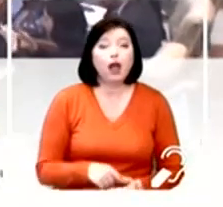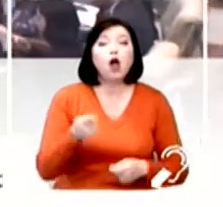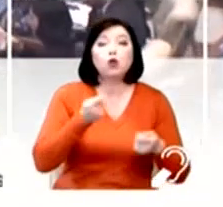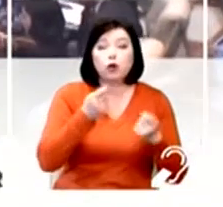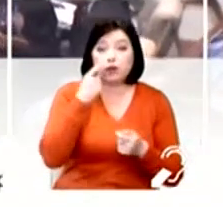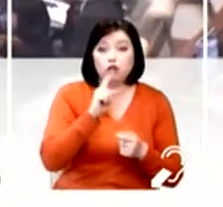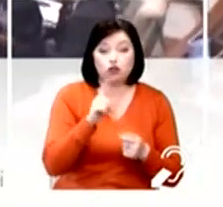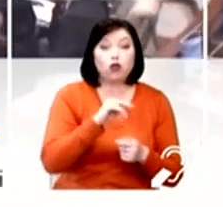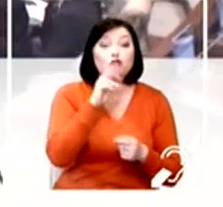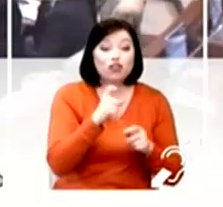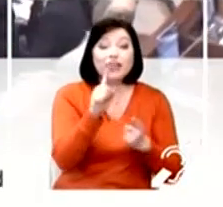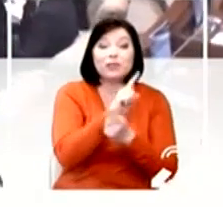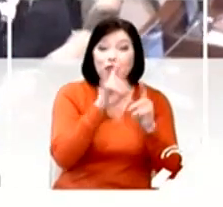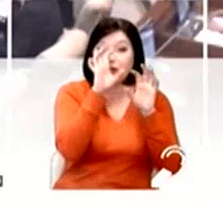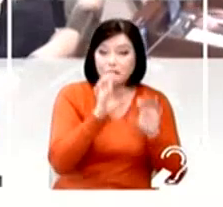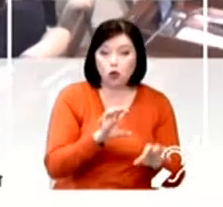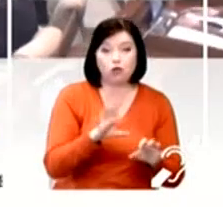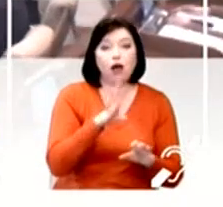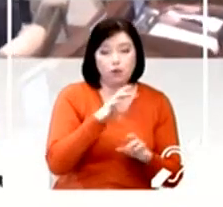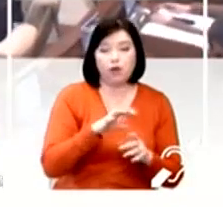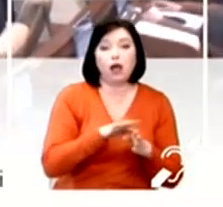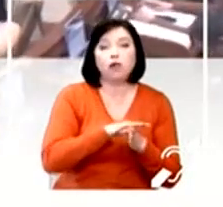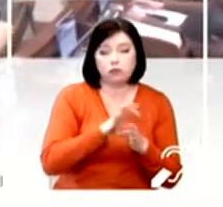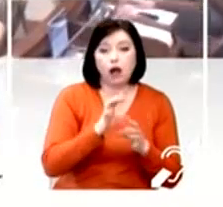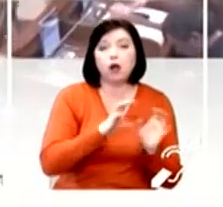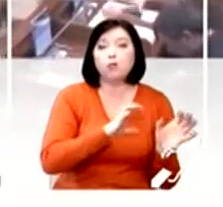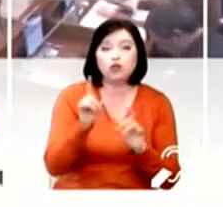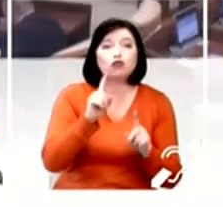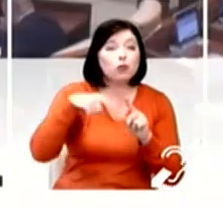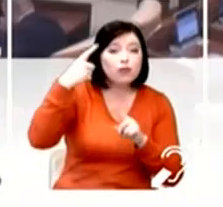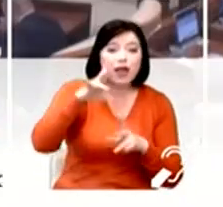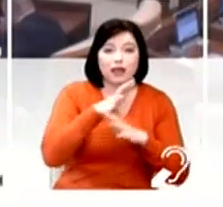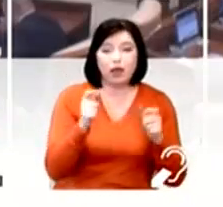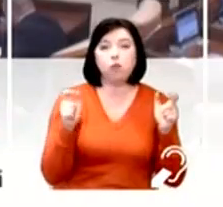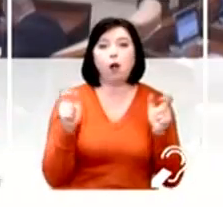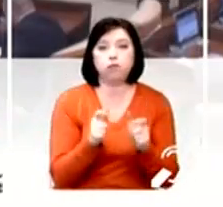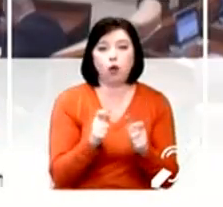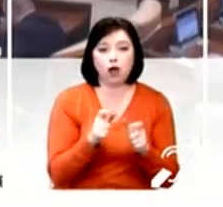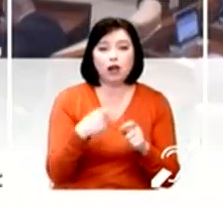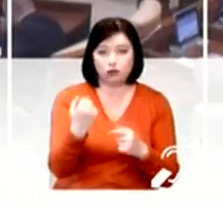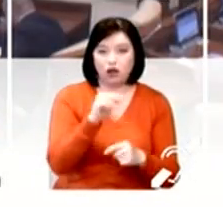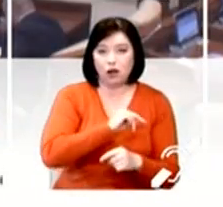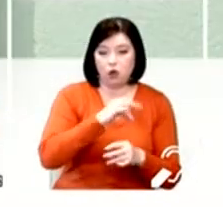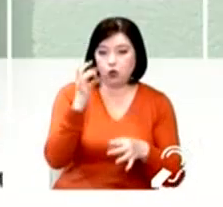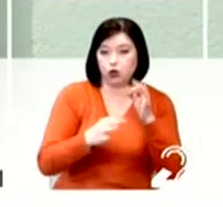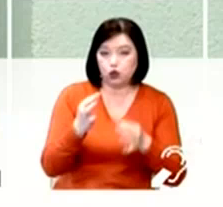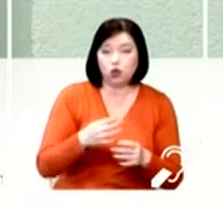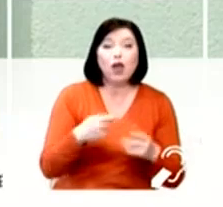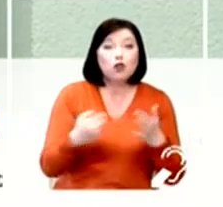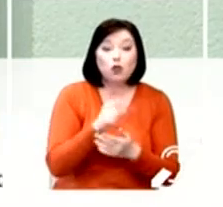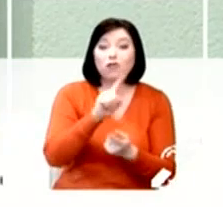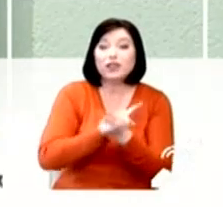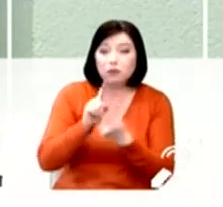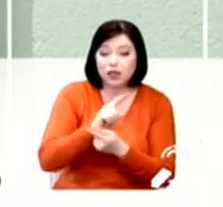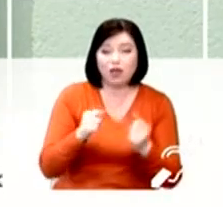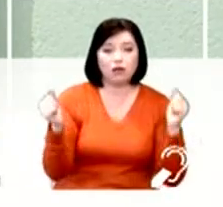Autoritățile spun că prin modificarea legii s-au asigurat că pe viitor va fi evitat orice blocaj din sistemul judecătoresc. Potrivit noilor schimbări,